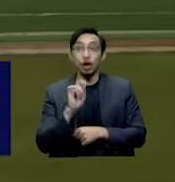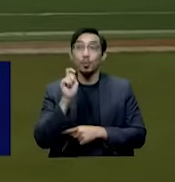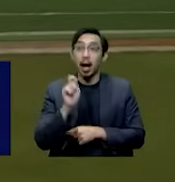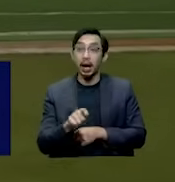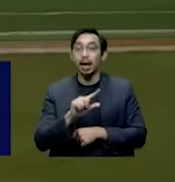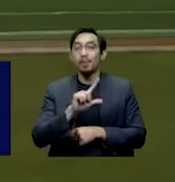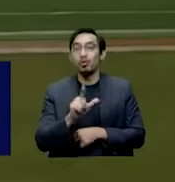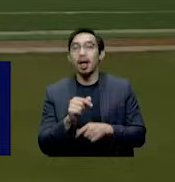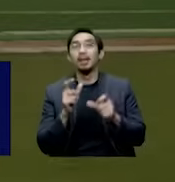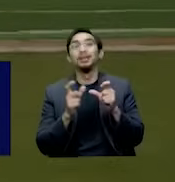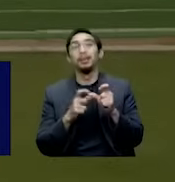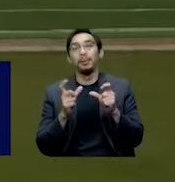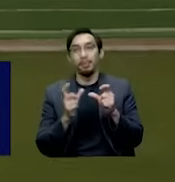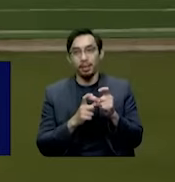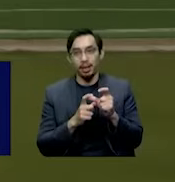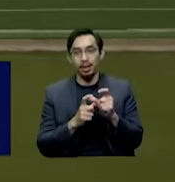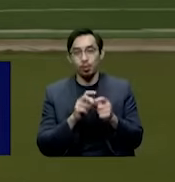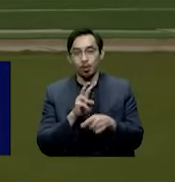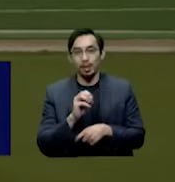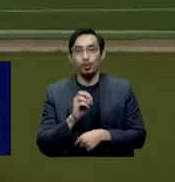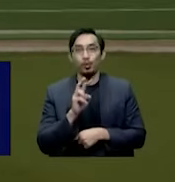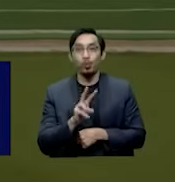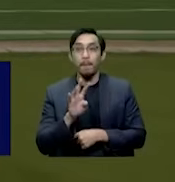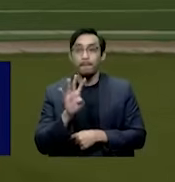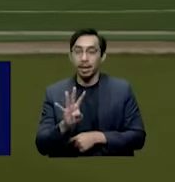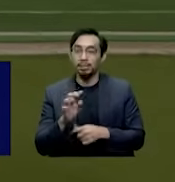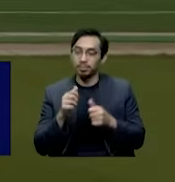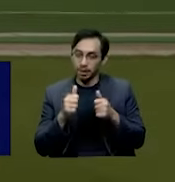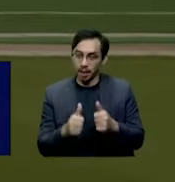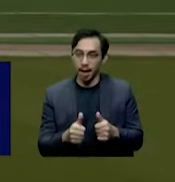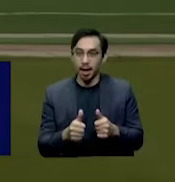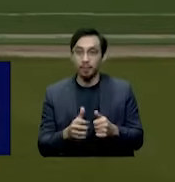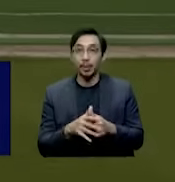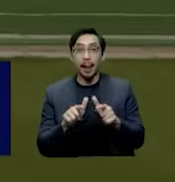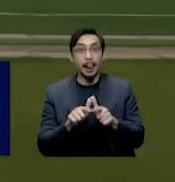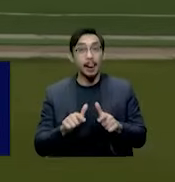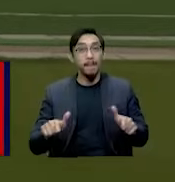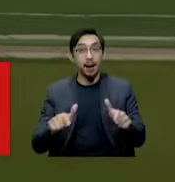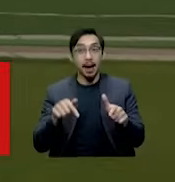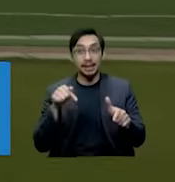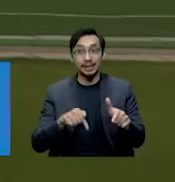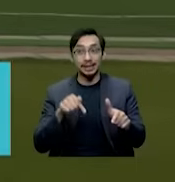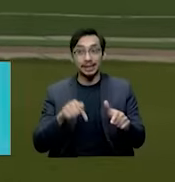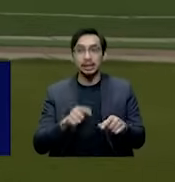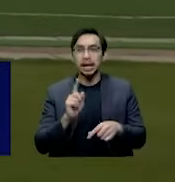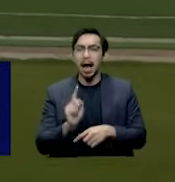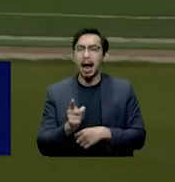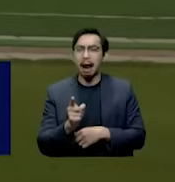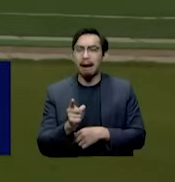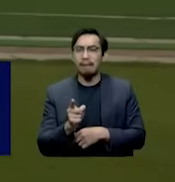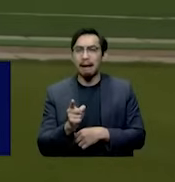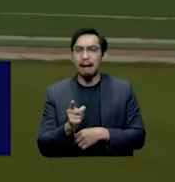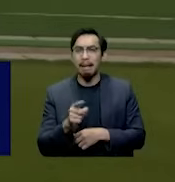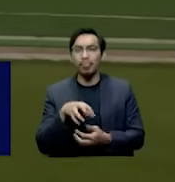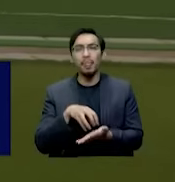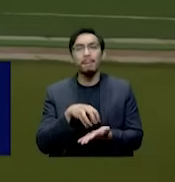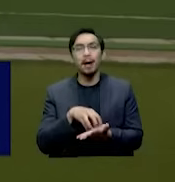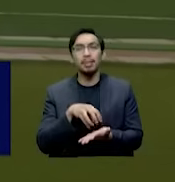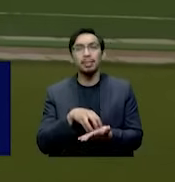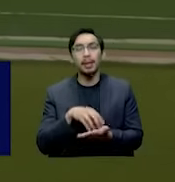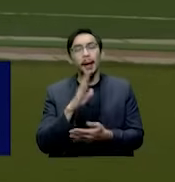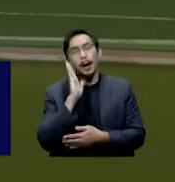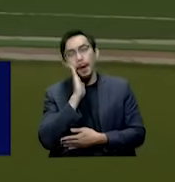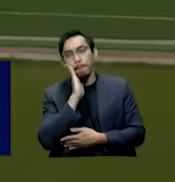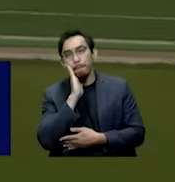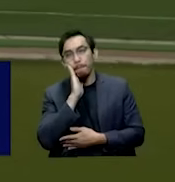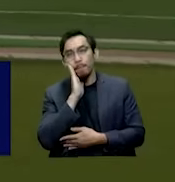September 2024. Selain lapangan sepak bola, di sini juga ada mes atau tempat menginap bagi